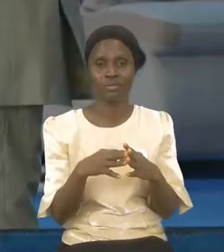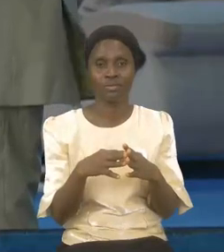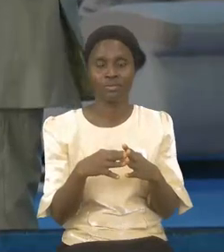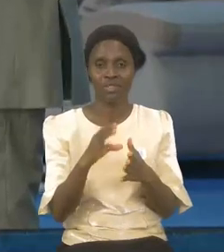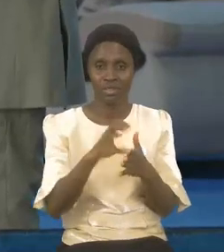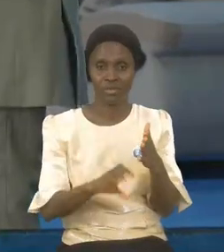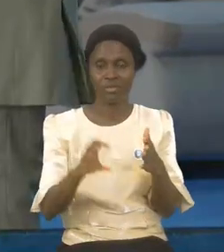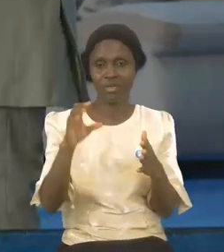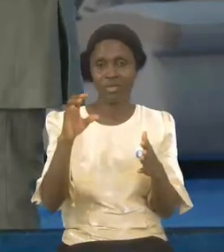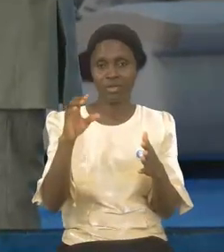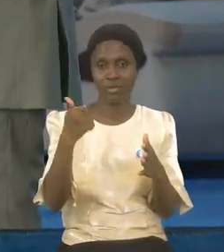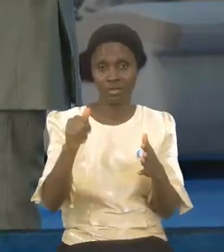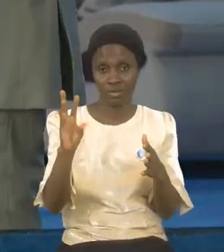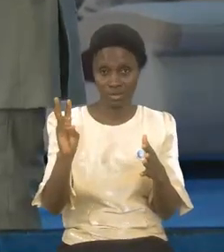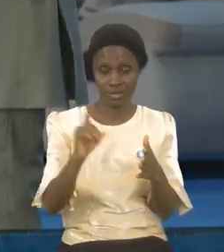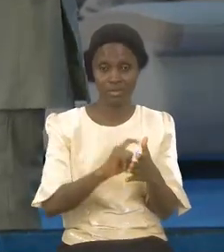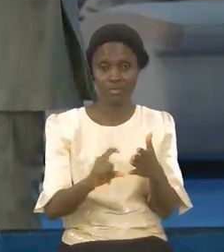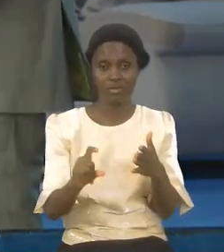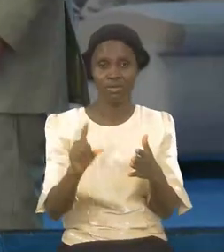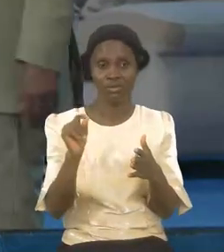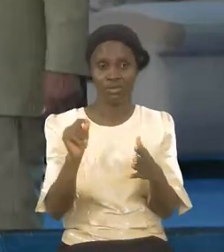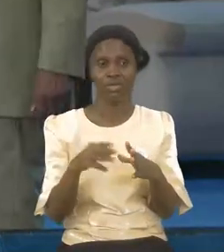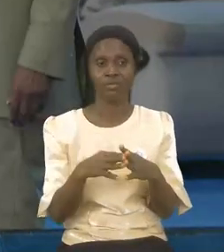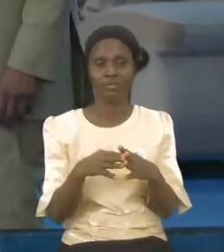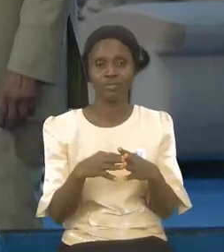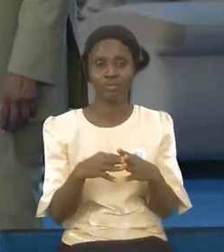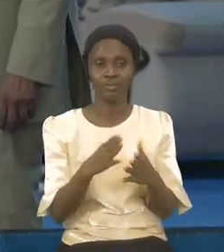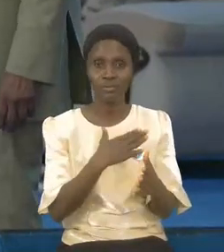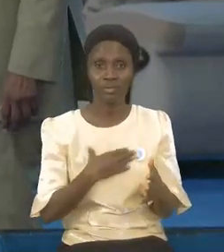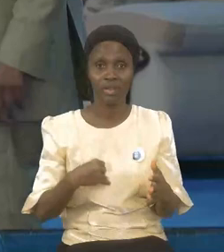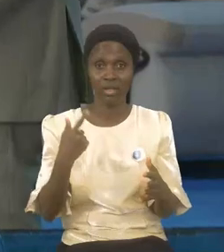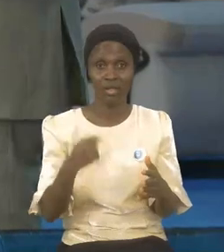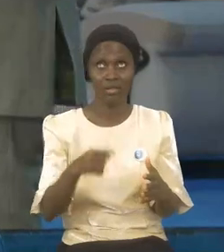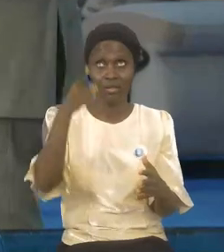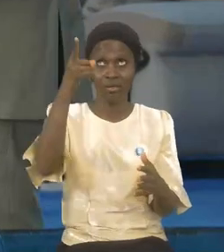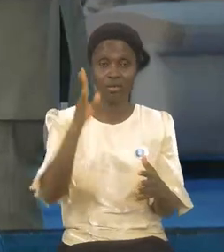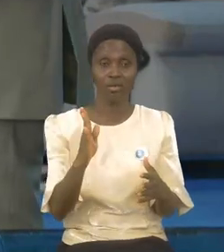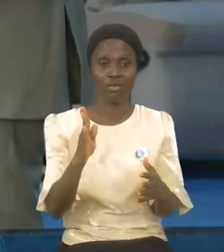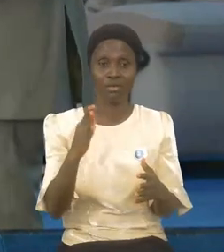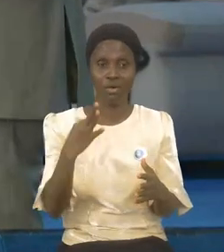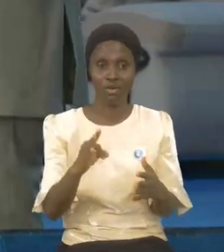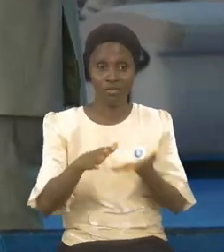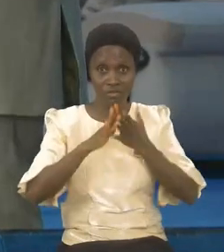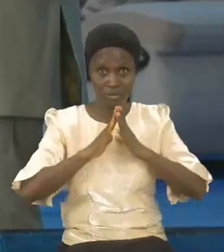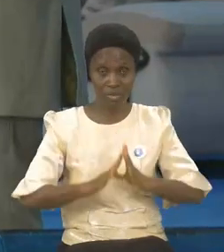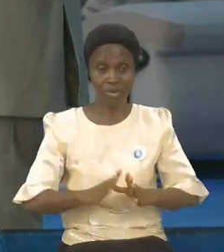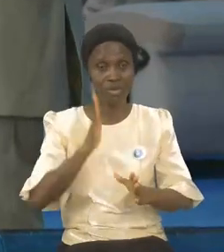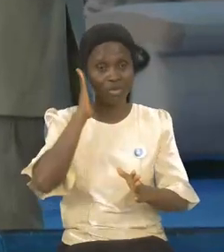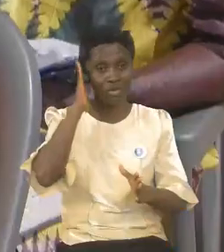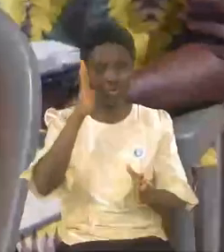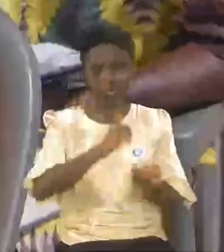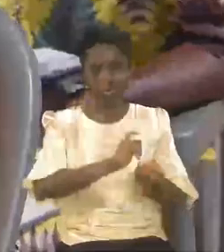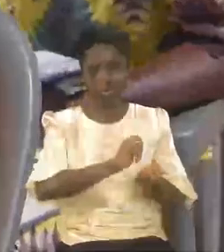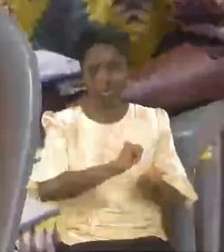Romains 16, verset 20. le Dieu de paix, et